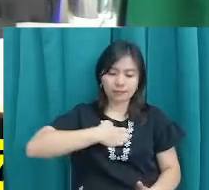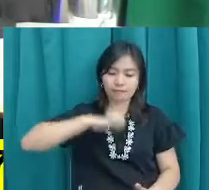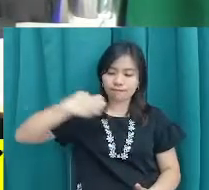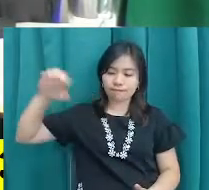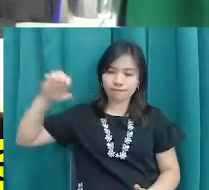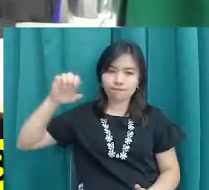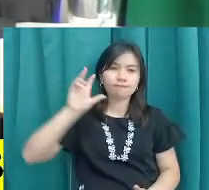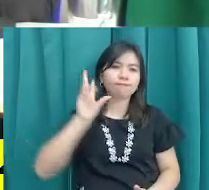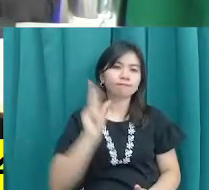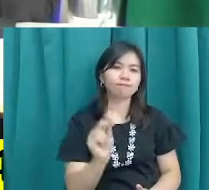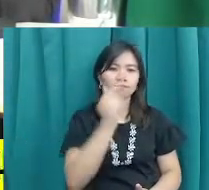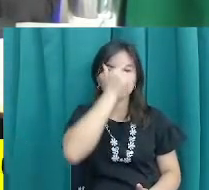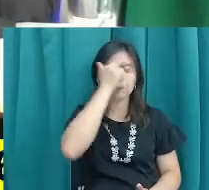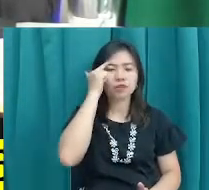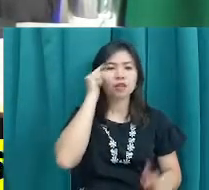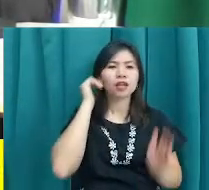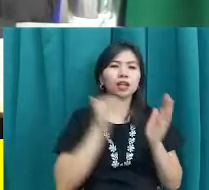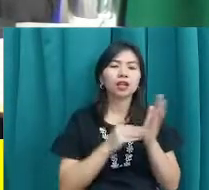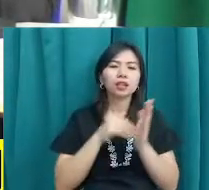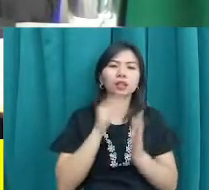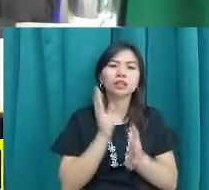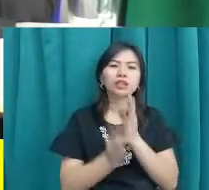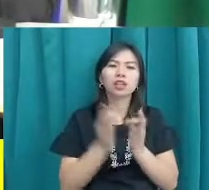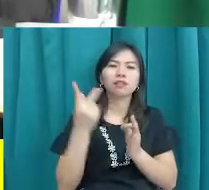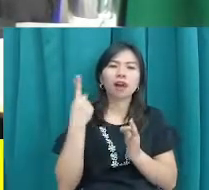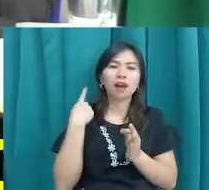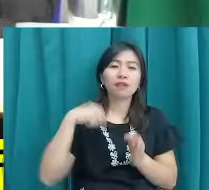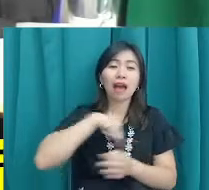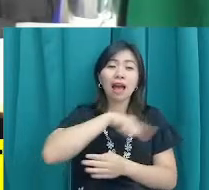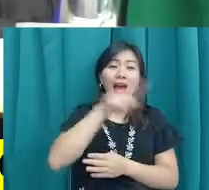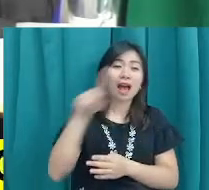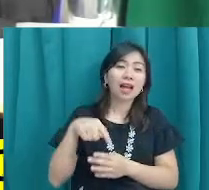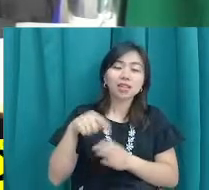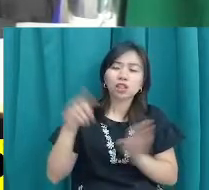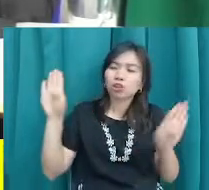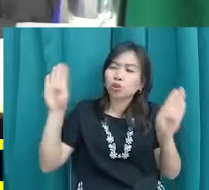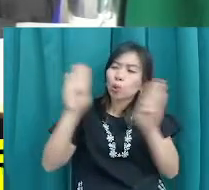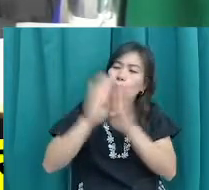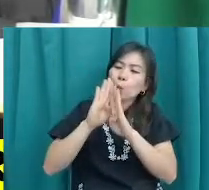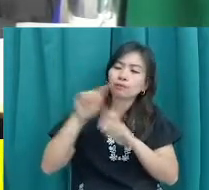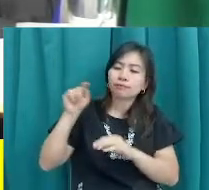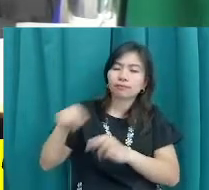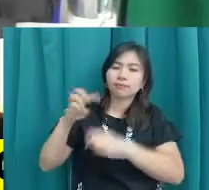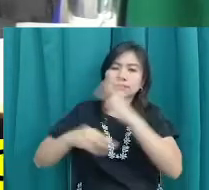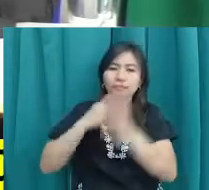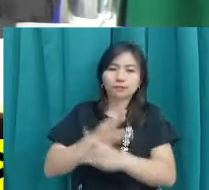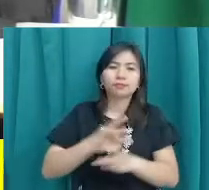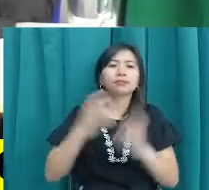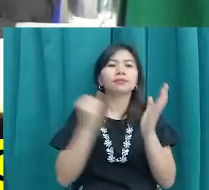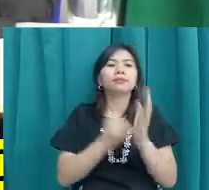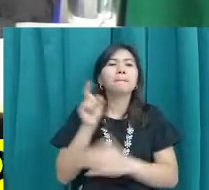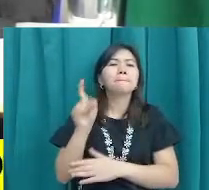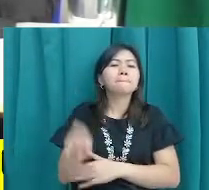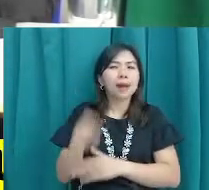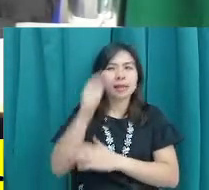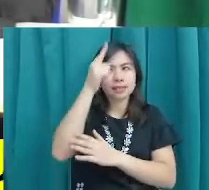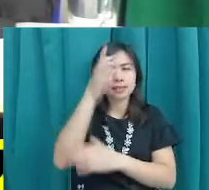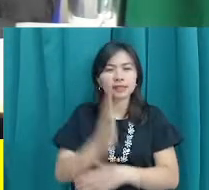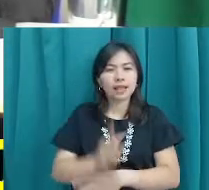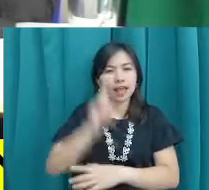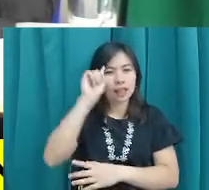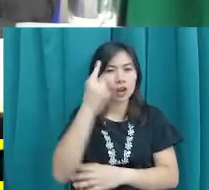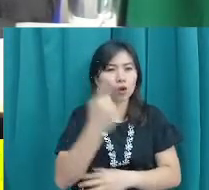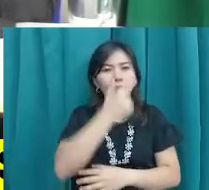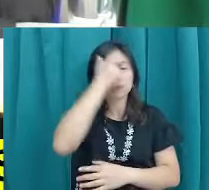emotion. Dahil kung meron man tayong dapat digitan sa mundong to, Diyos yun. Ama, amen. Dahil Diyos